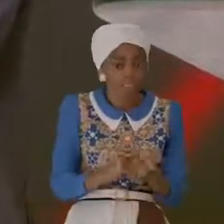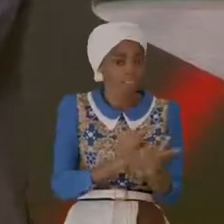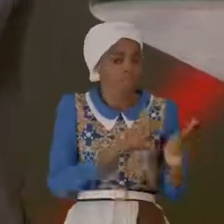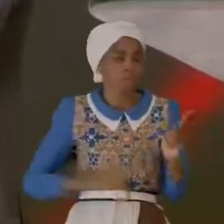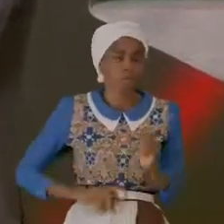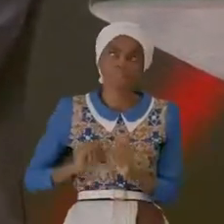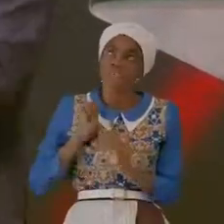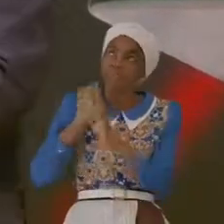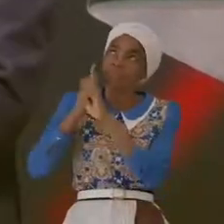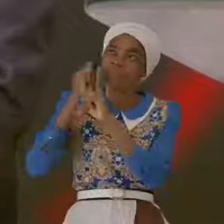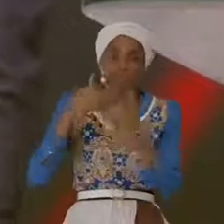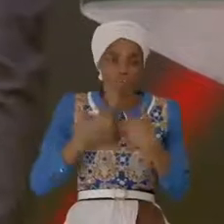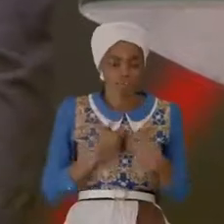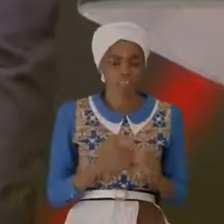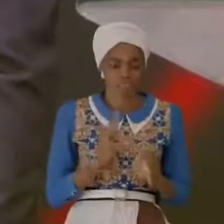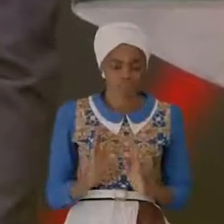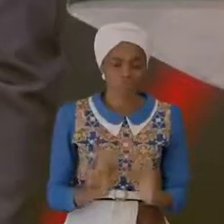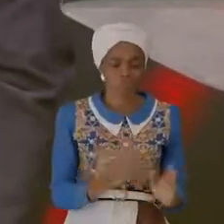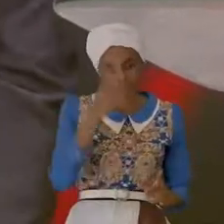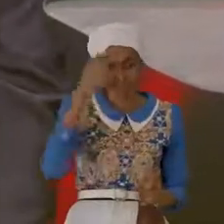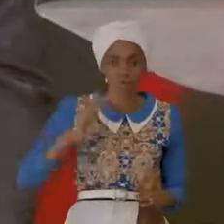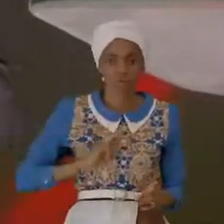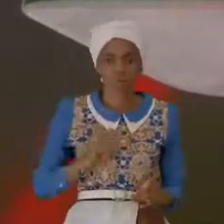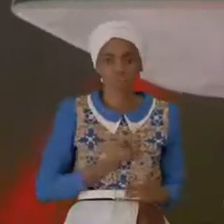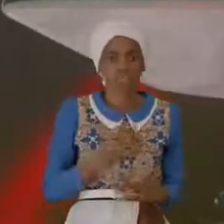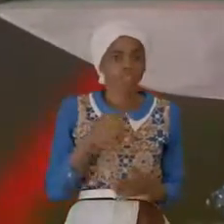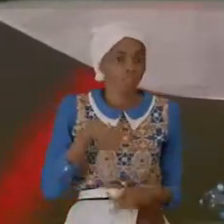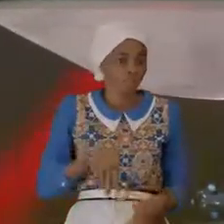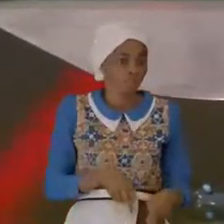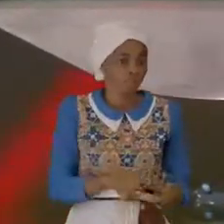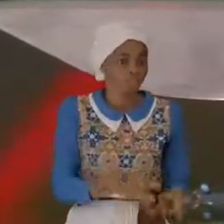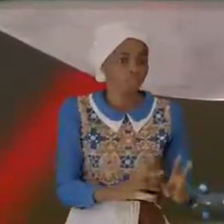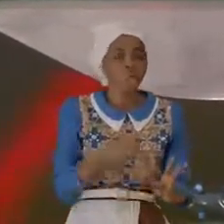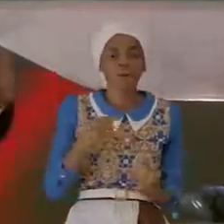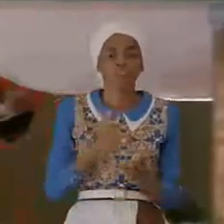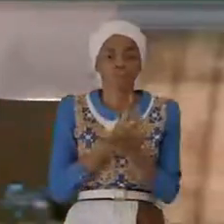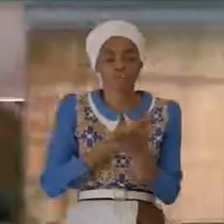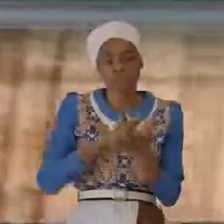la voie que le Seigneur lui-même a frayée pour nous, la voie de la justice.